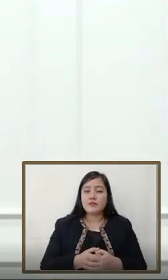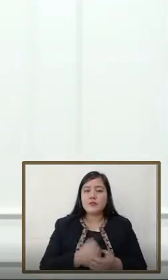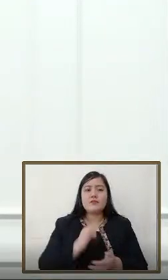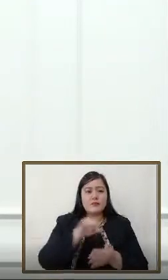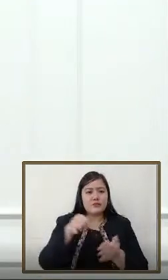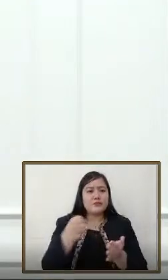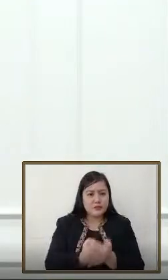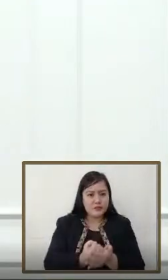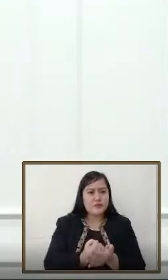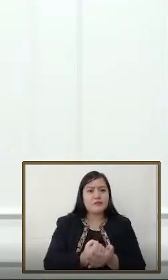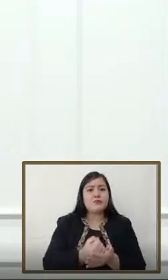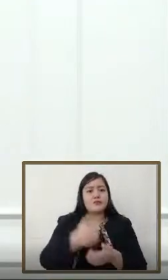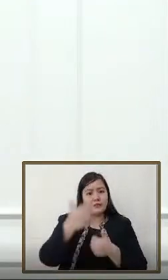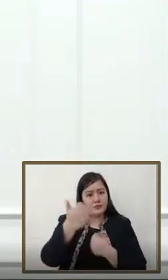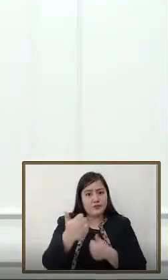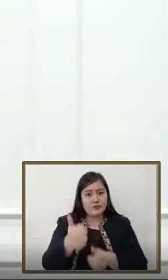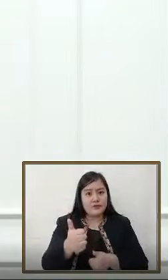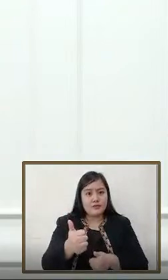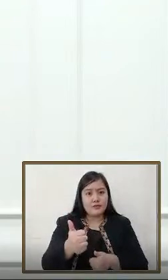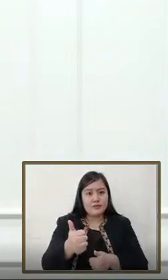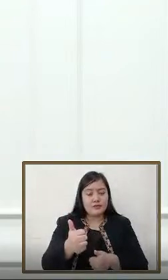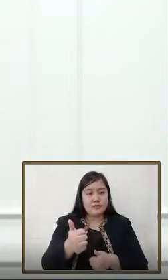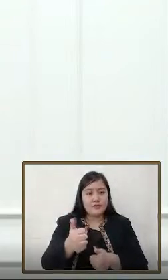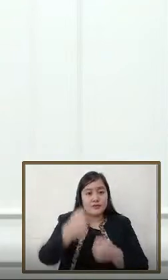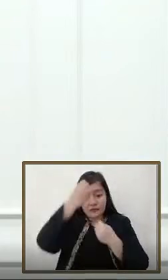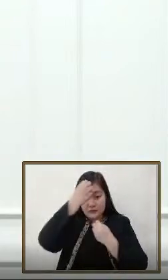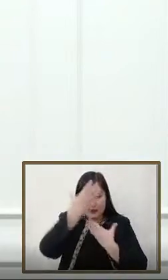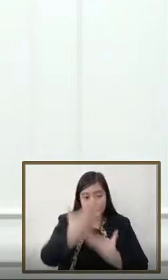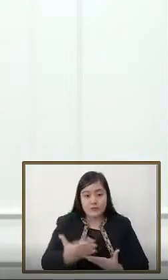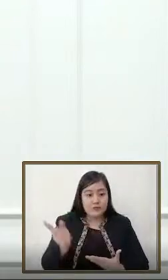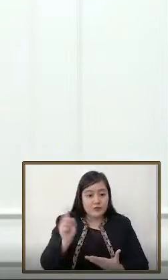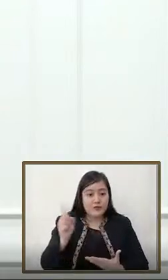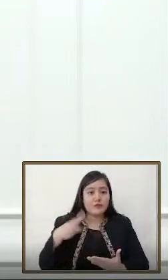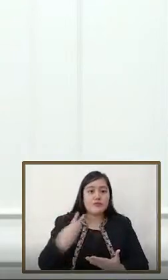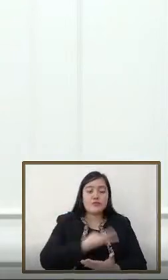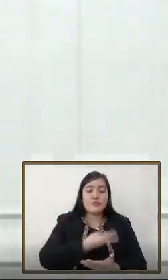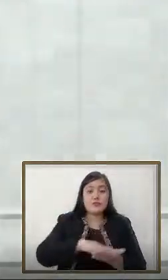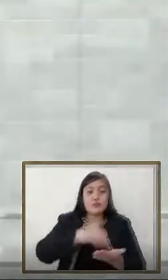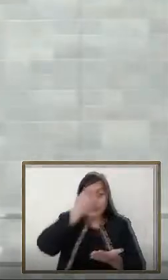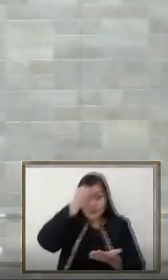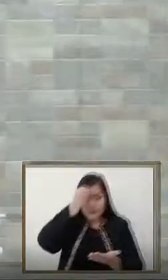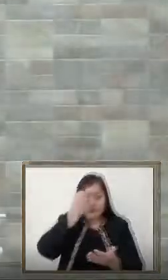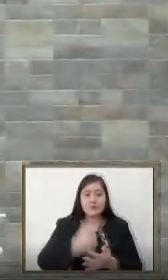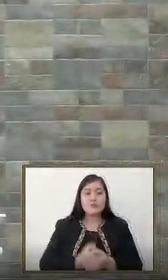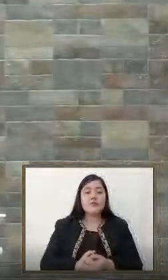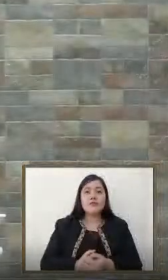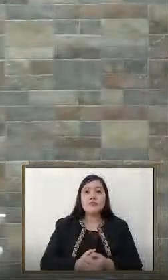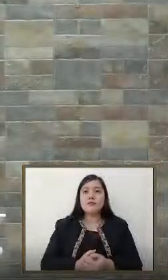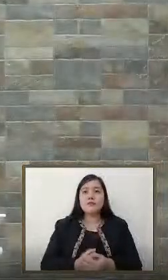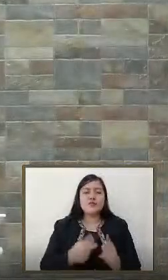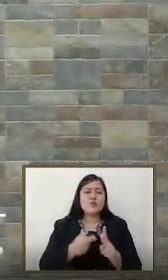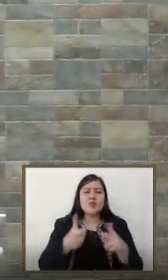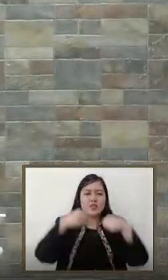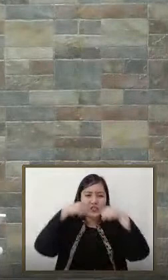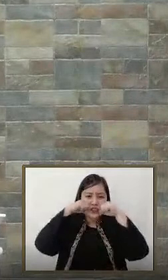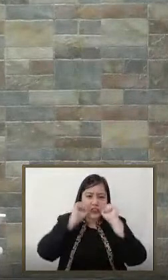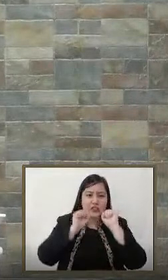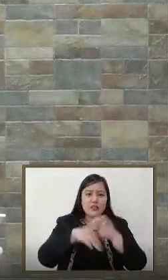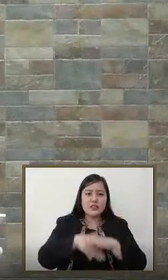yung mga programa na ating pong napapakinggan kasi nakakalungkot kasi. Alam mo yun, sa totoo lang, nakakalungkot sa isang Kristiyano